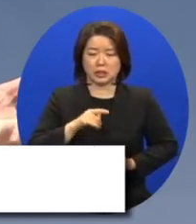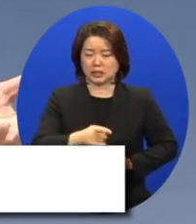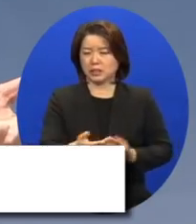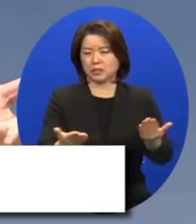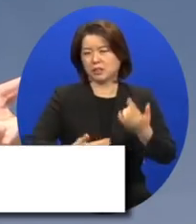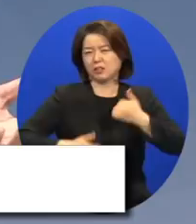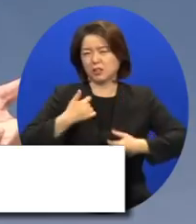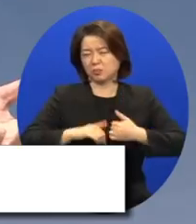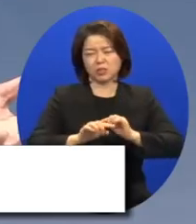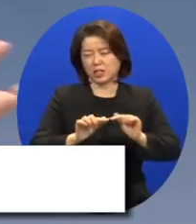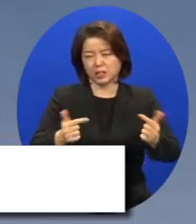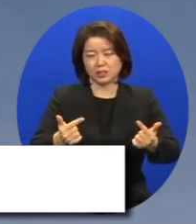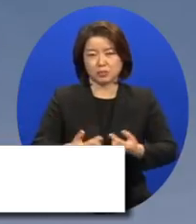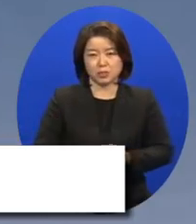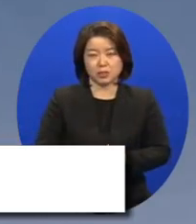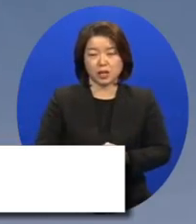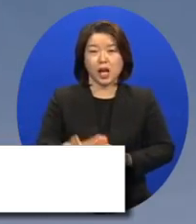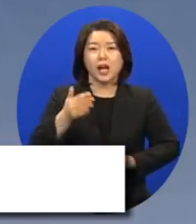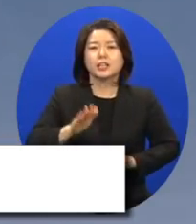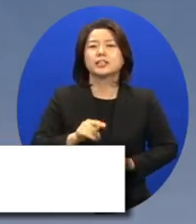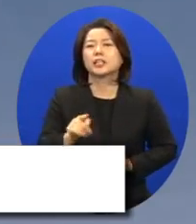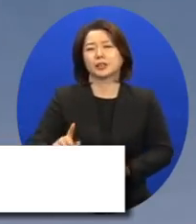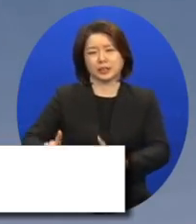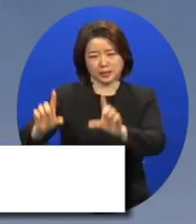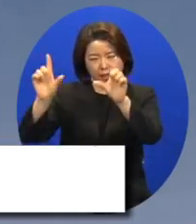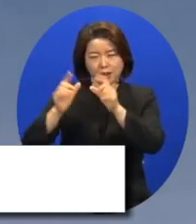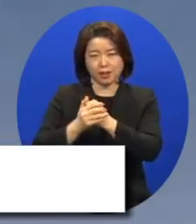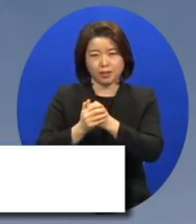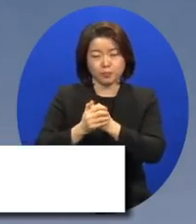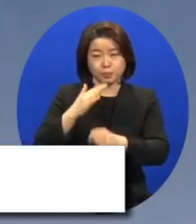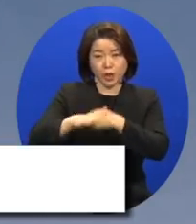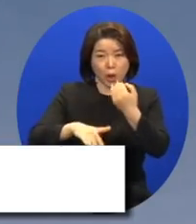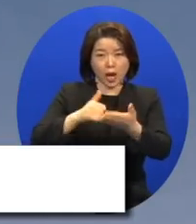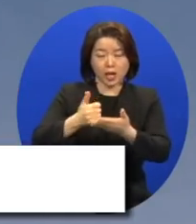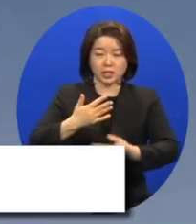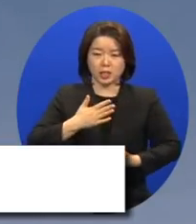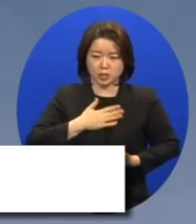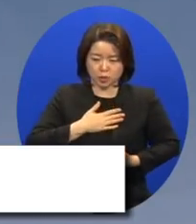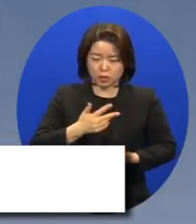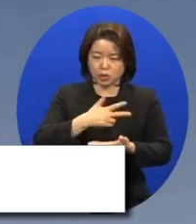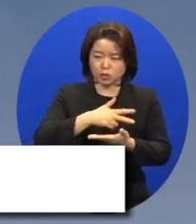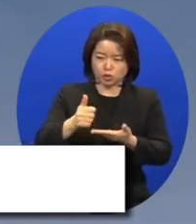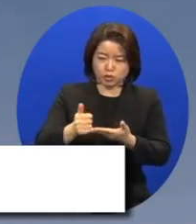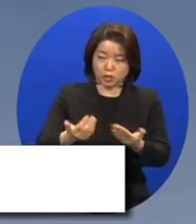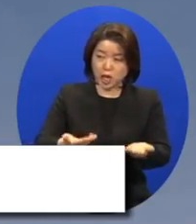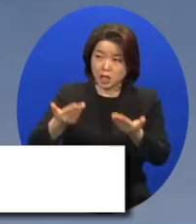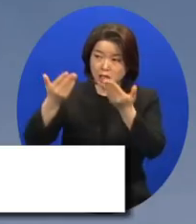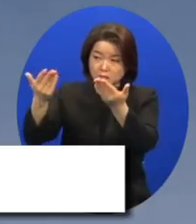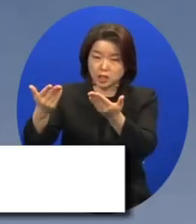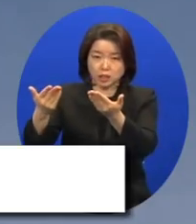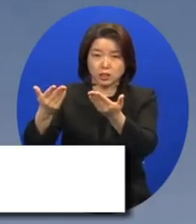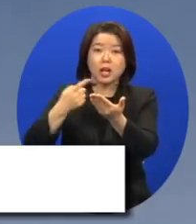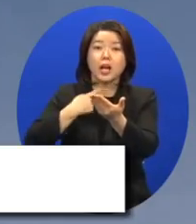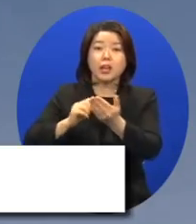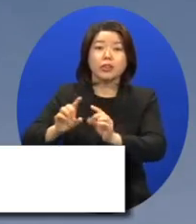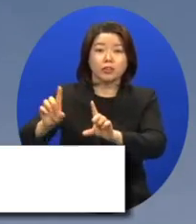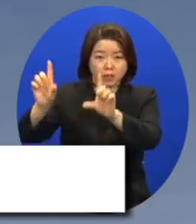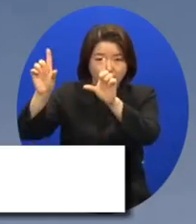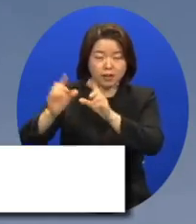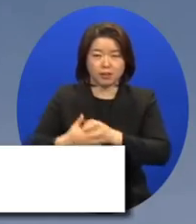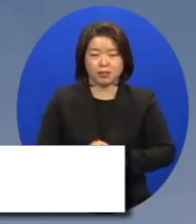기쁘지 않았습니다 그런데 그날 하나님께 전을 주님께 바치겠다 고 했던 그 달